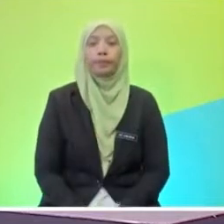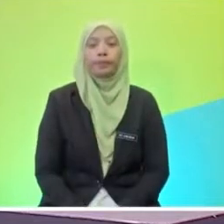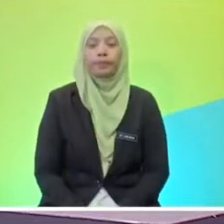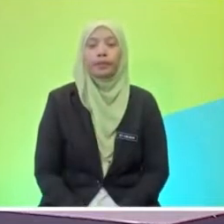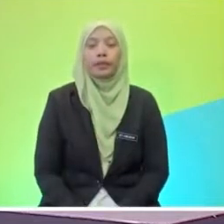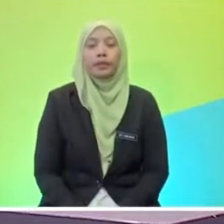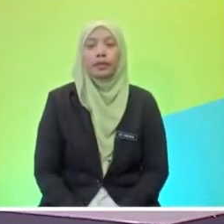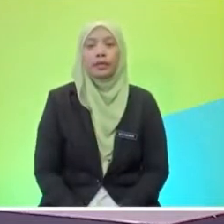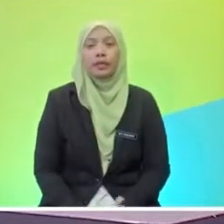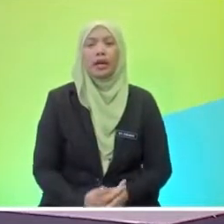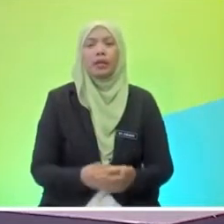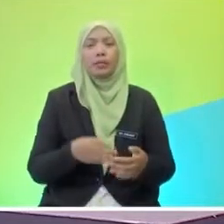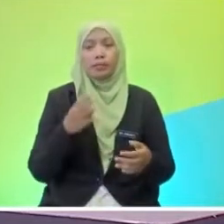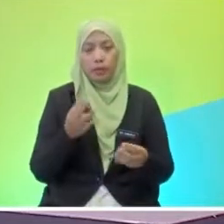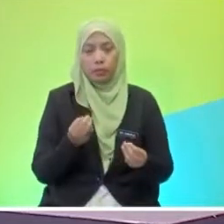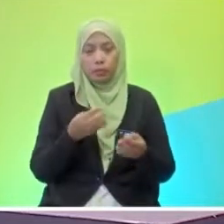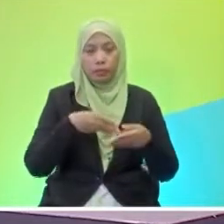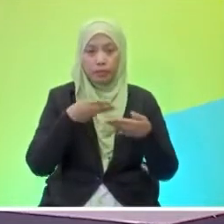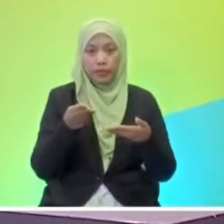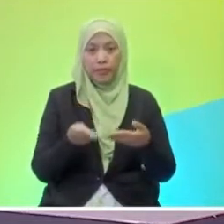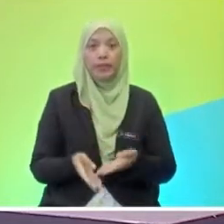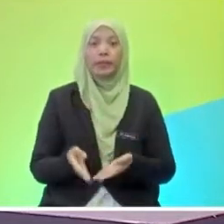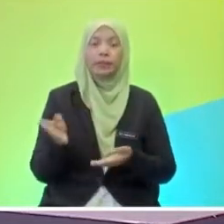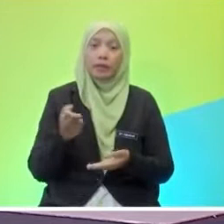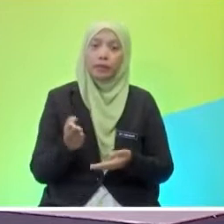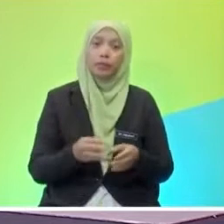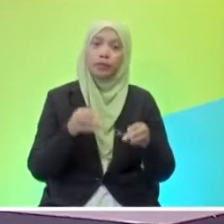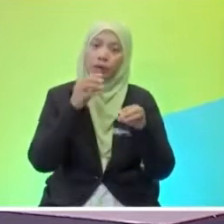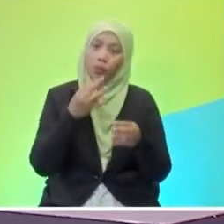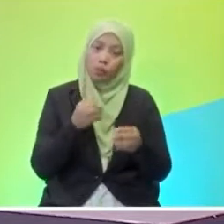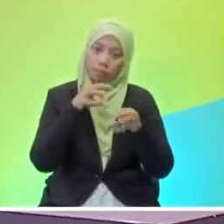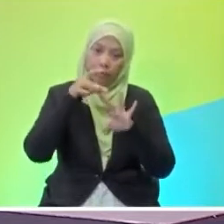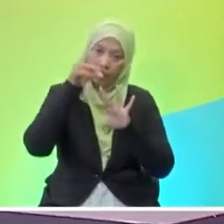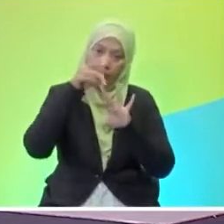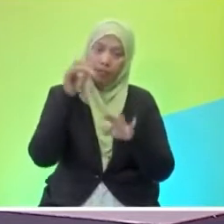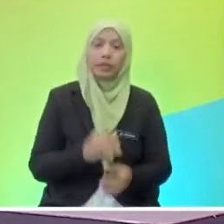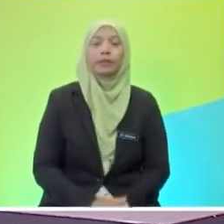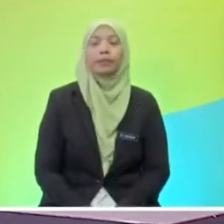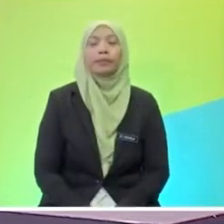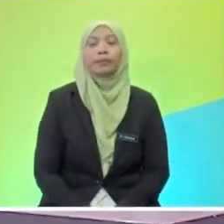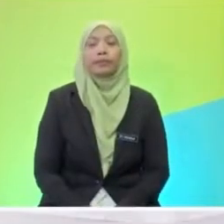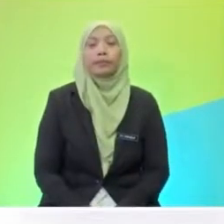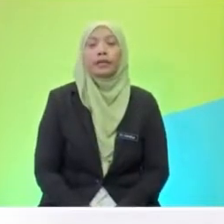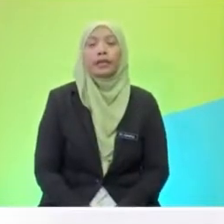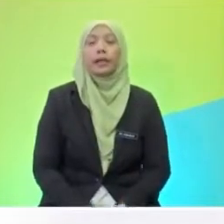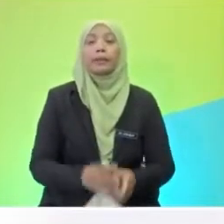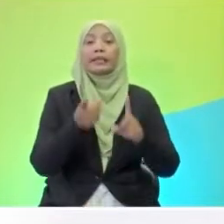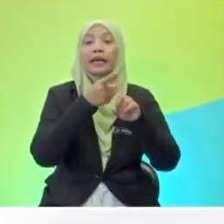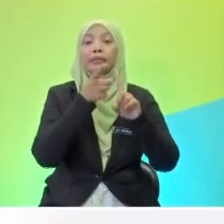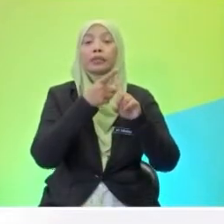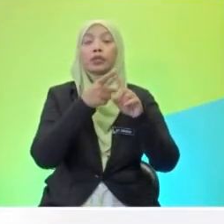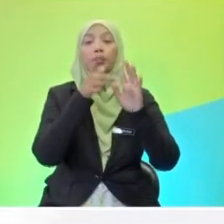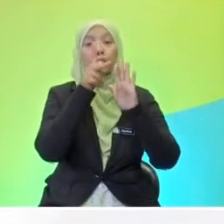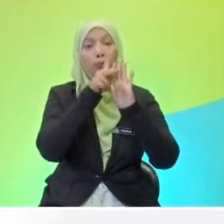beli barang tuh awak akan bandingkan Oke kita tengok kesan baik dia pertama dapat mengurangkan pada alas kita